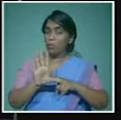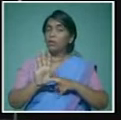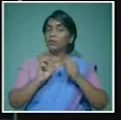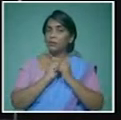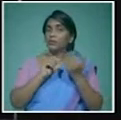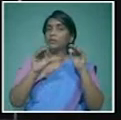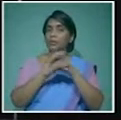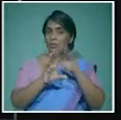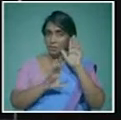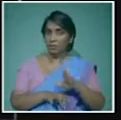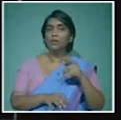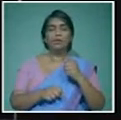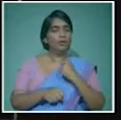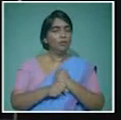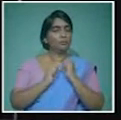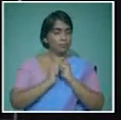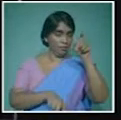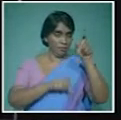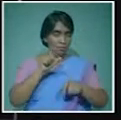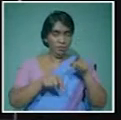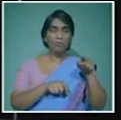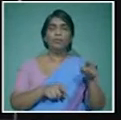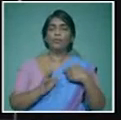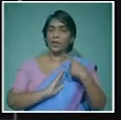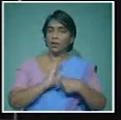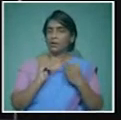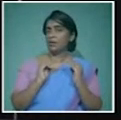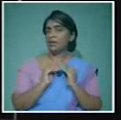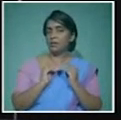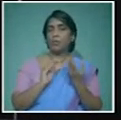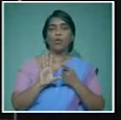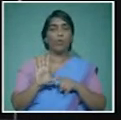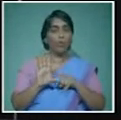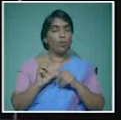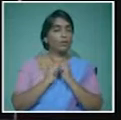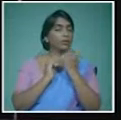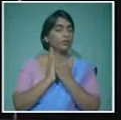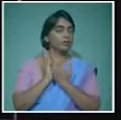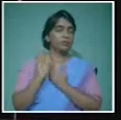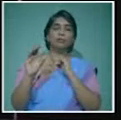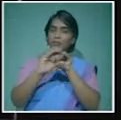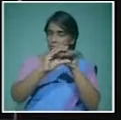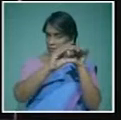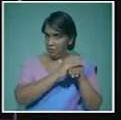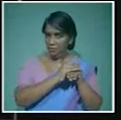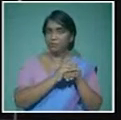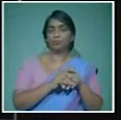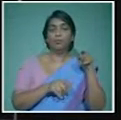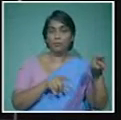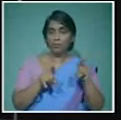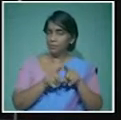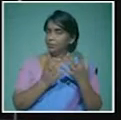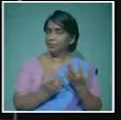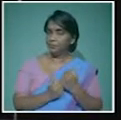සඳහා සහභාගී වන රාජ්‍ය සේවකයන් අපේ රටට ගැළපෙන පුහුණු වැඩසටහන් සඳහා යොමු කළ යුතුයි. එමගින්